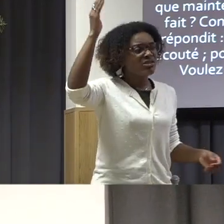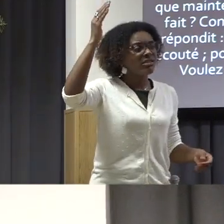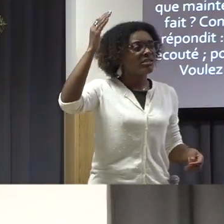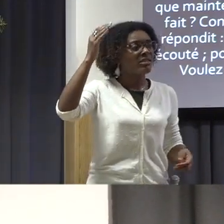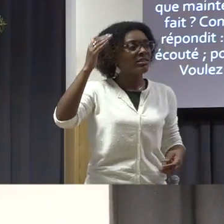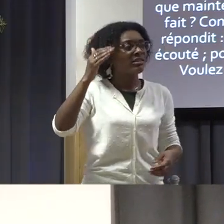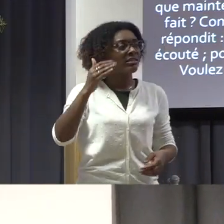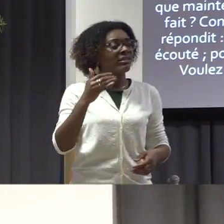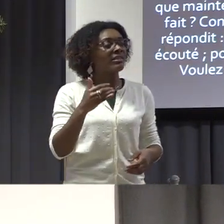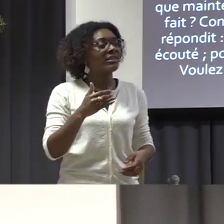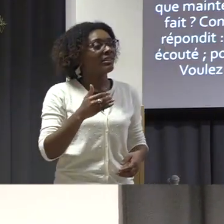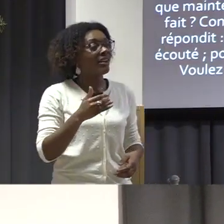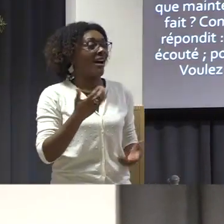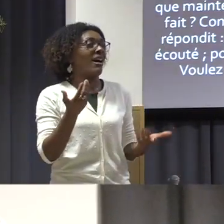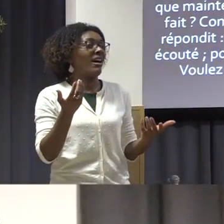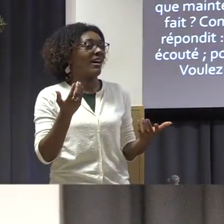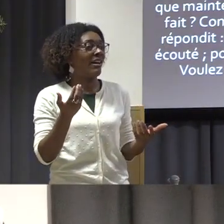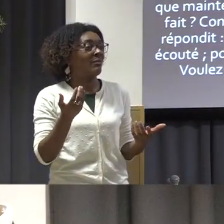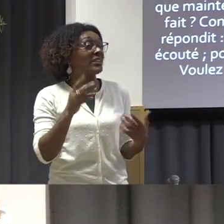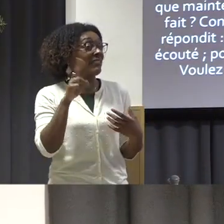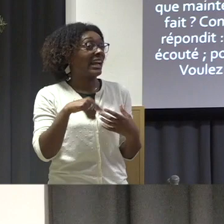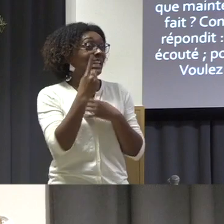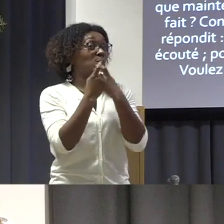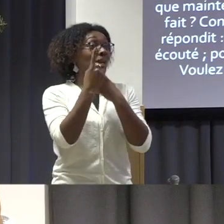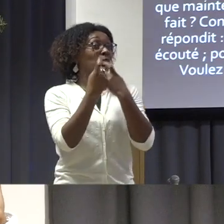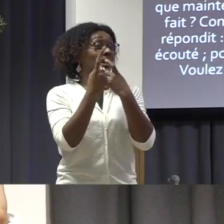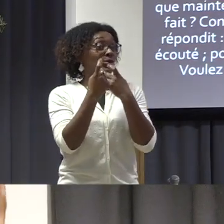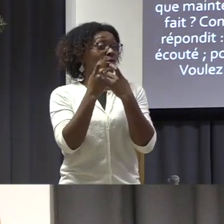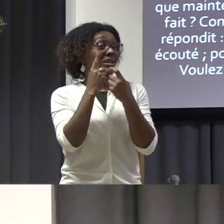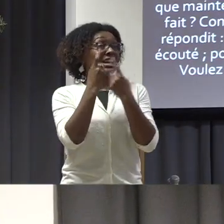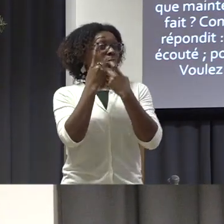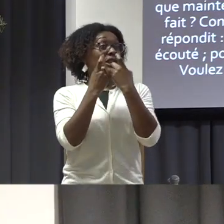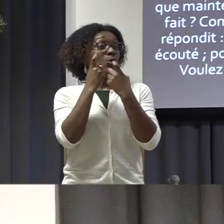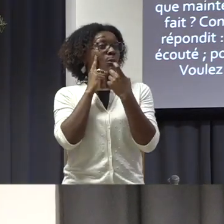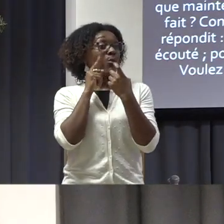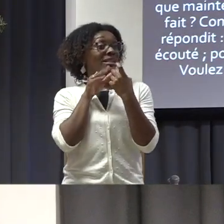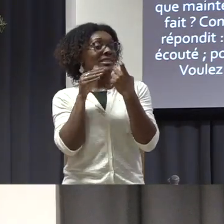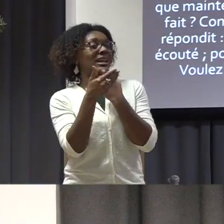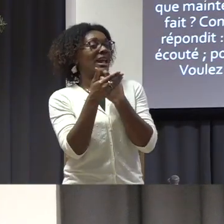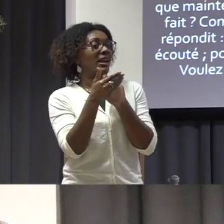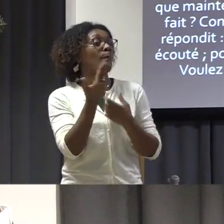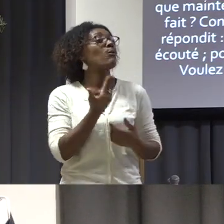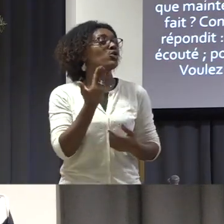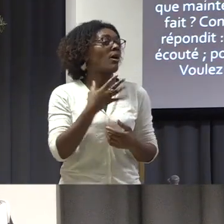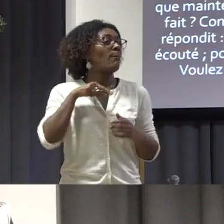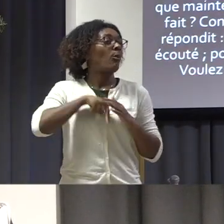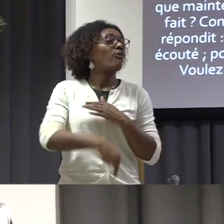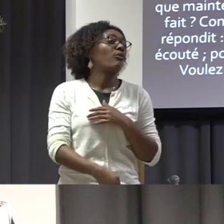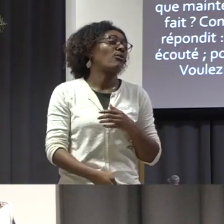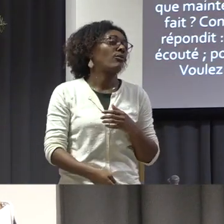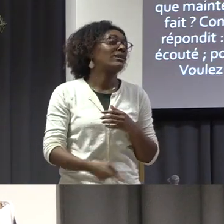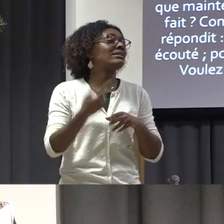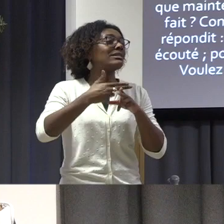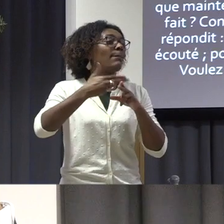profond et ce besoin profond était tout simplement bloqué parce qu'on appelle les forteresses les forteresses et notre nos raisonnements